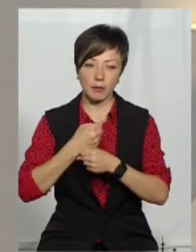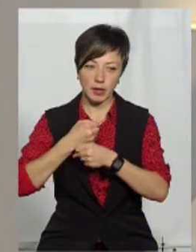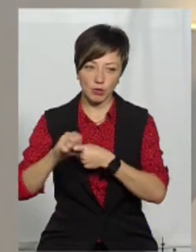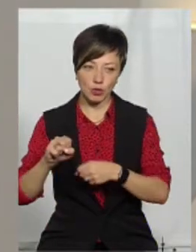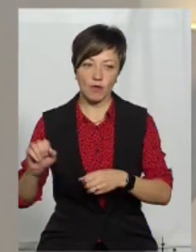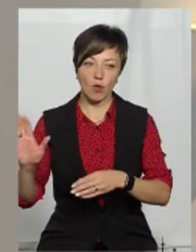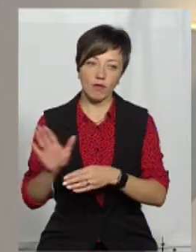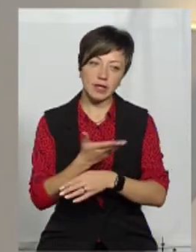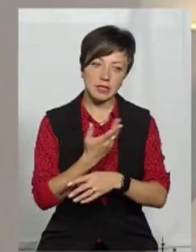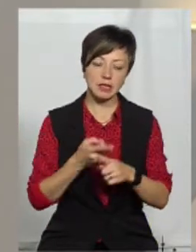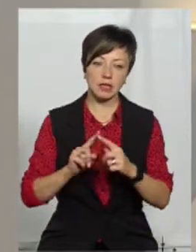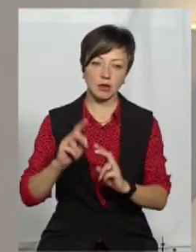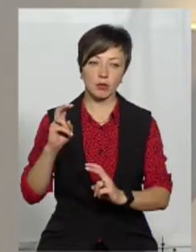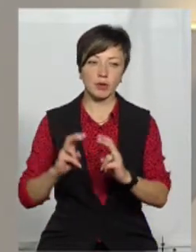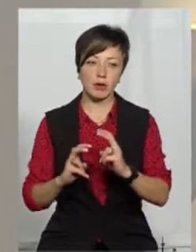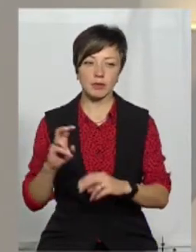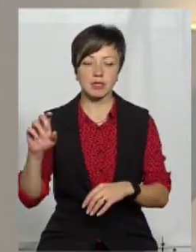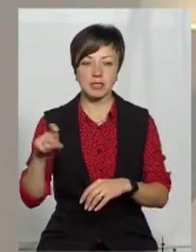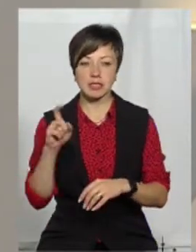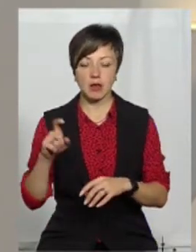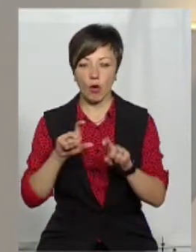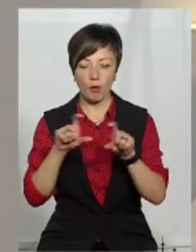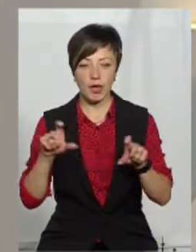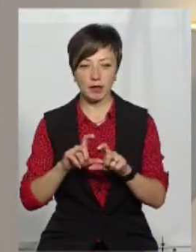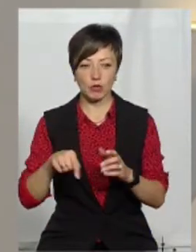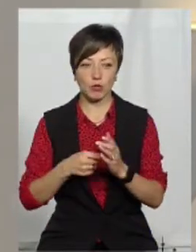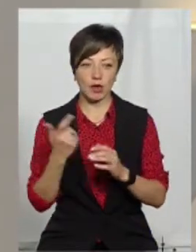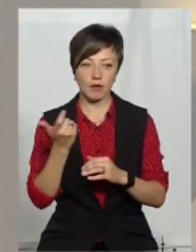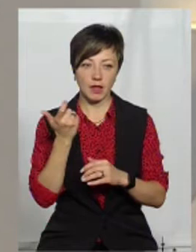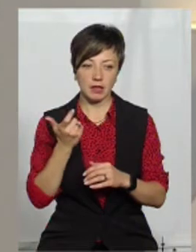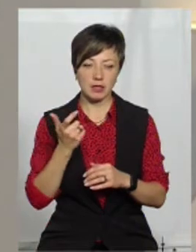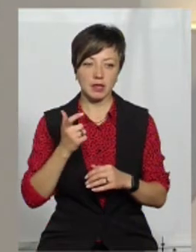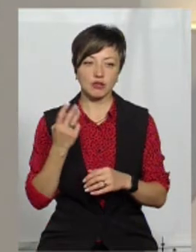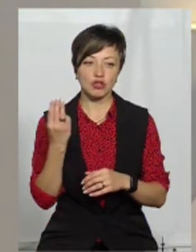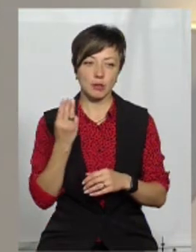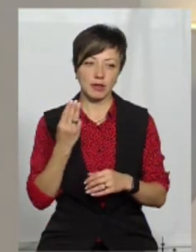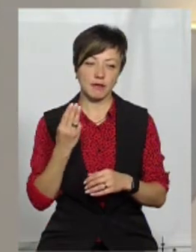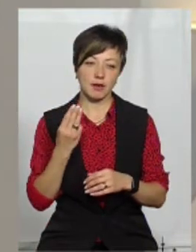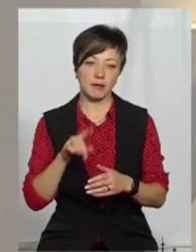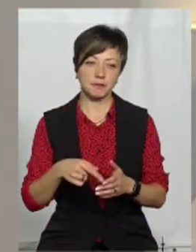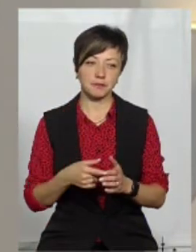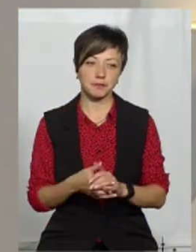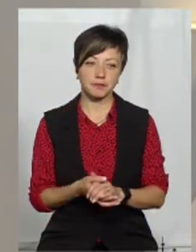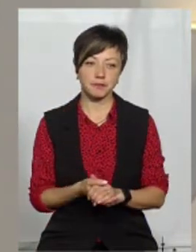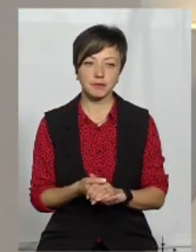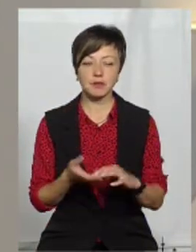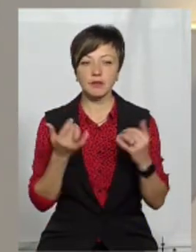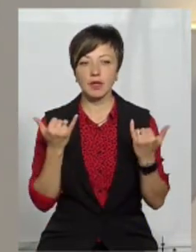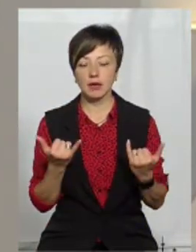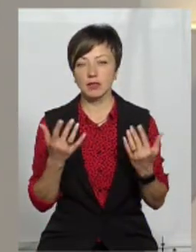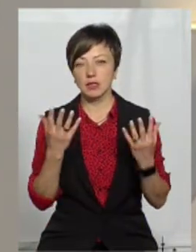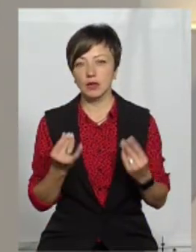примусового виселення даного підприємства з об'єктів комунальної власності міської ради Шепетівка. На сьогодні в мене